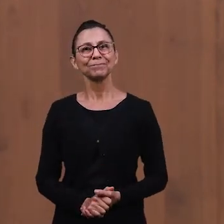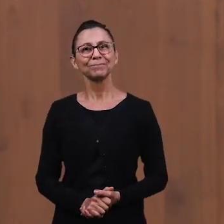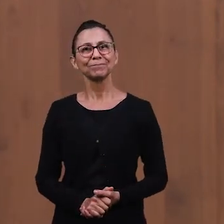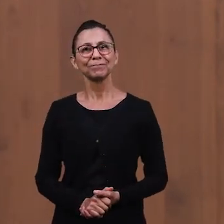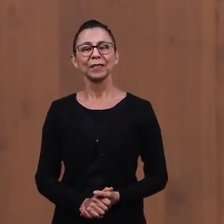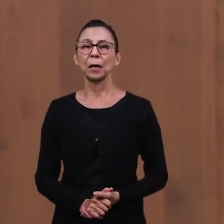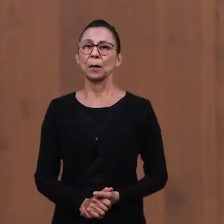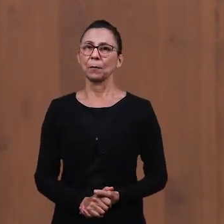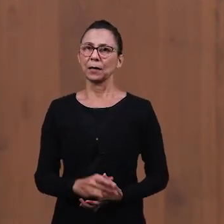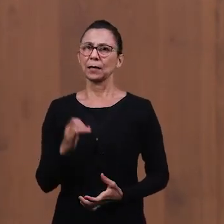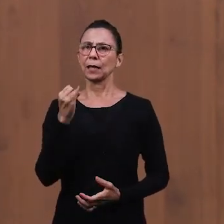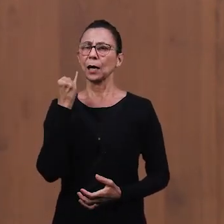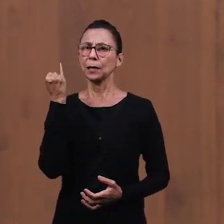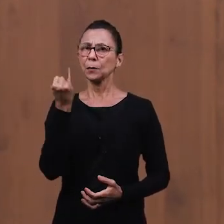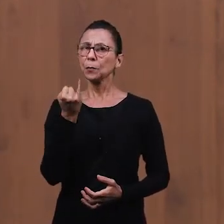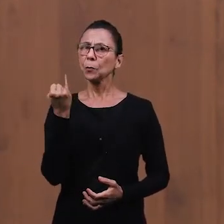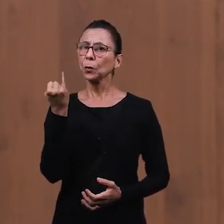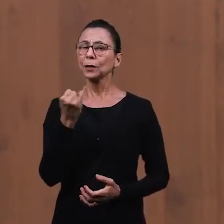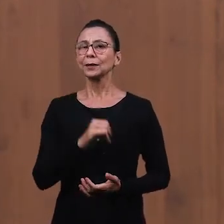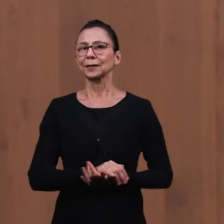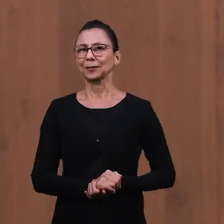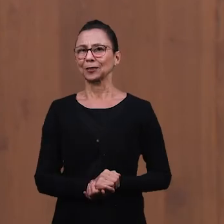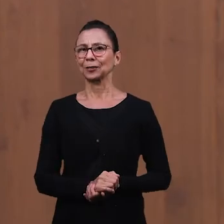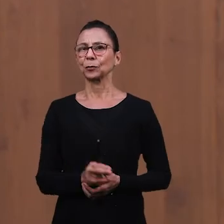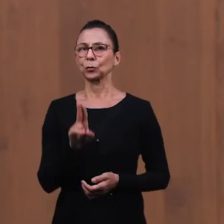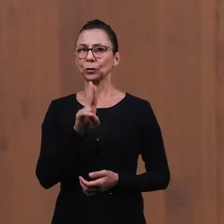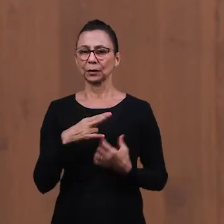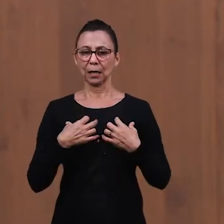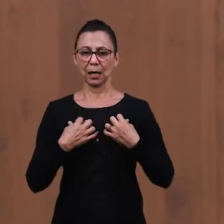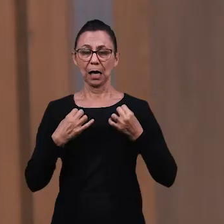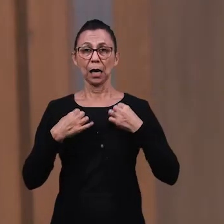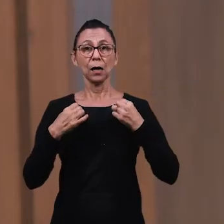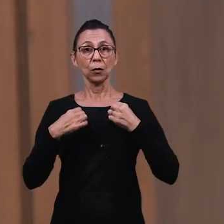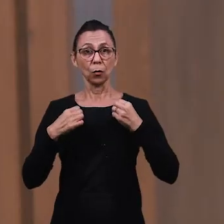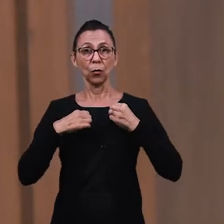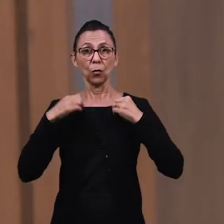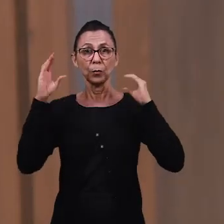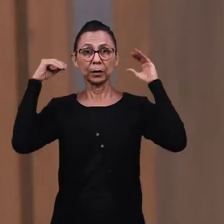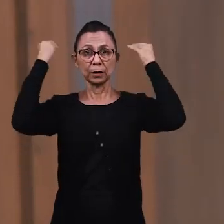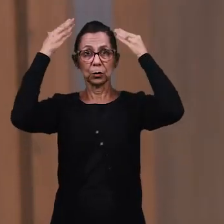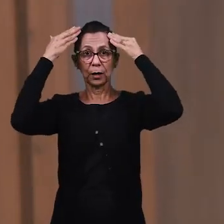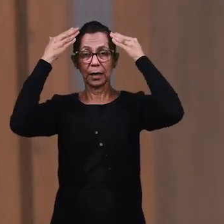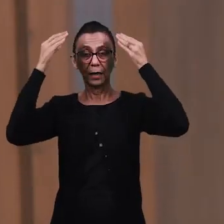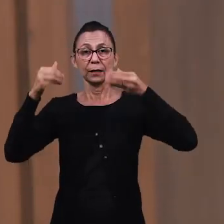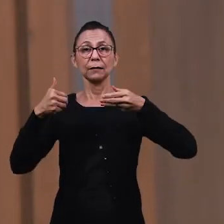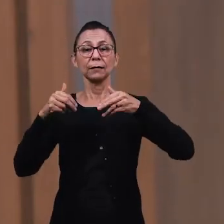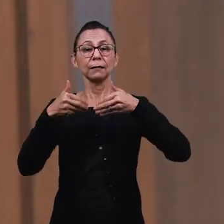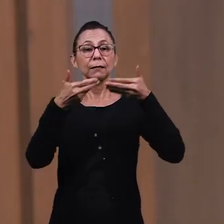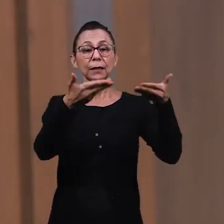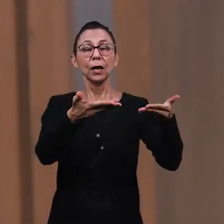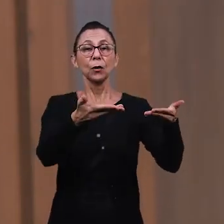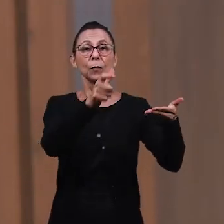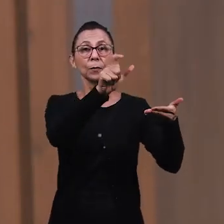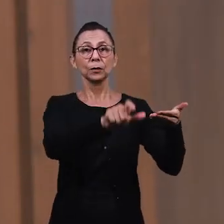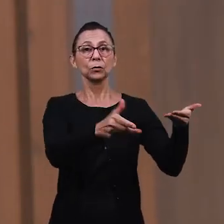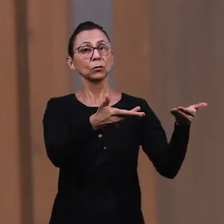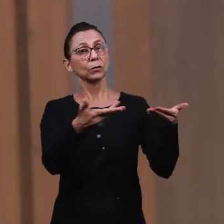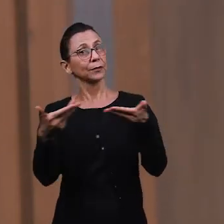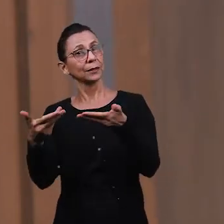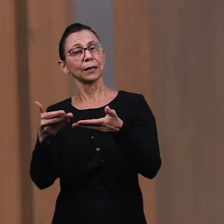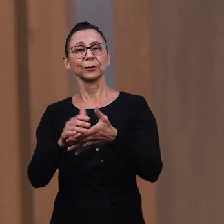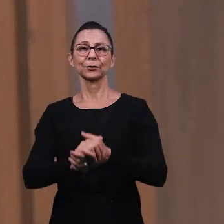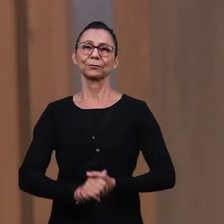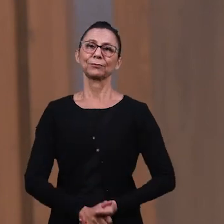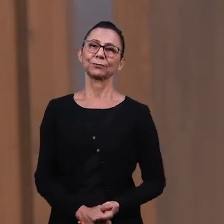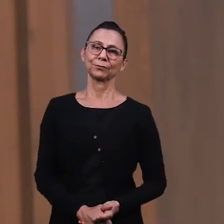condition, de porter les habits qu'il avait reçus du roi. Le royaume des cieux, ce n'est pas différent. Personne pourra entrer